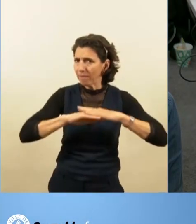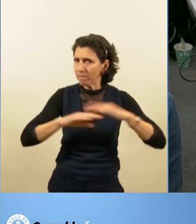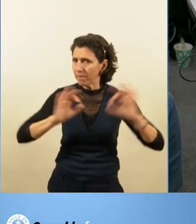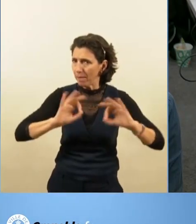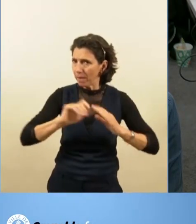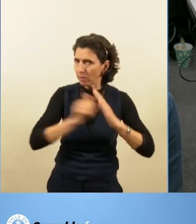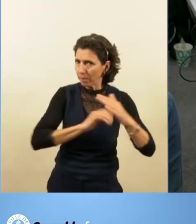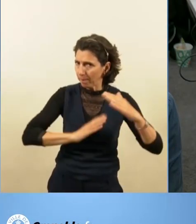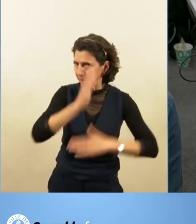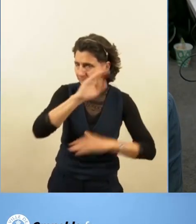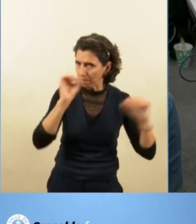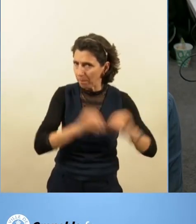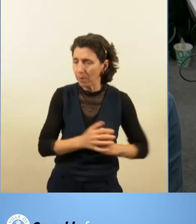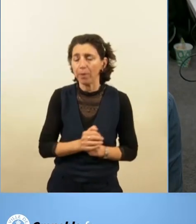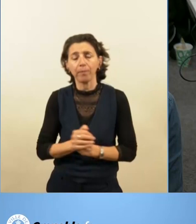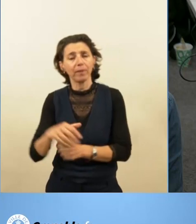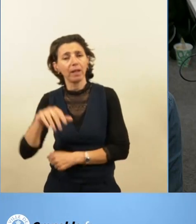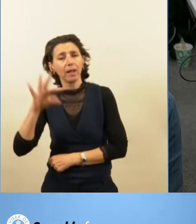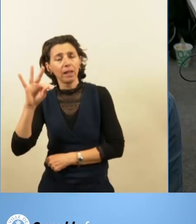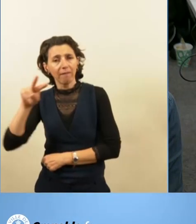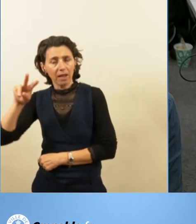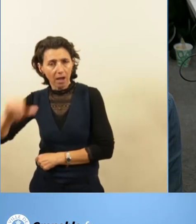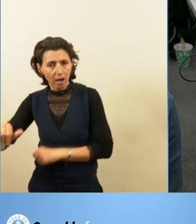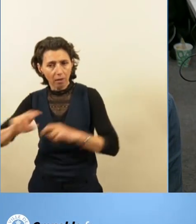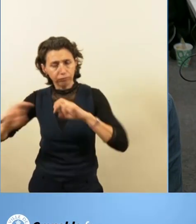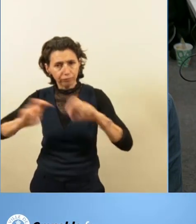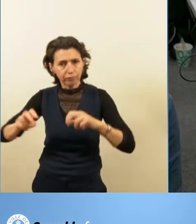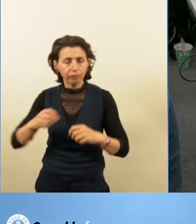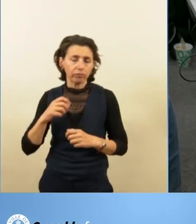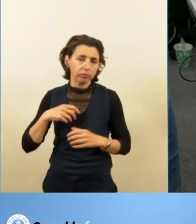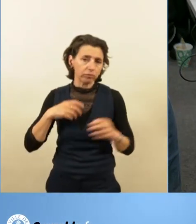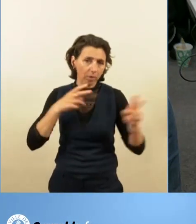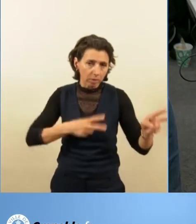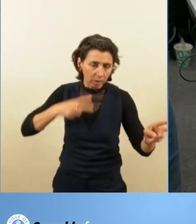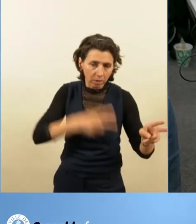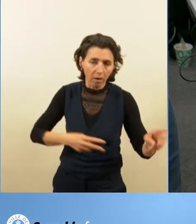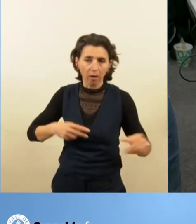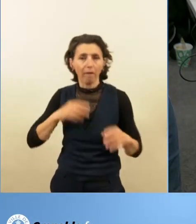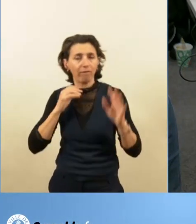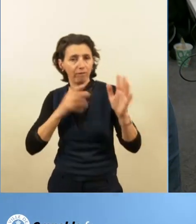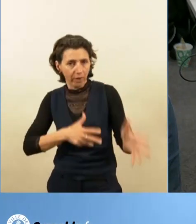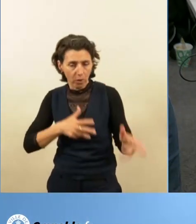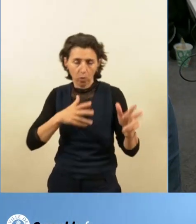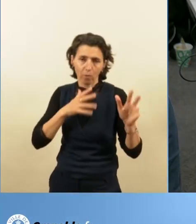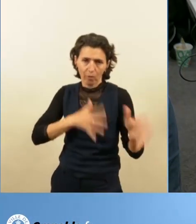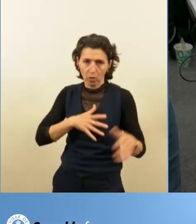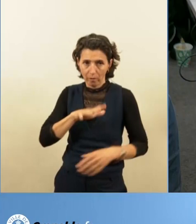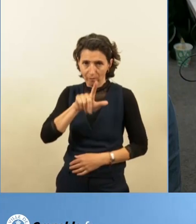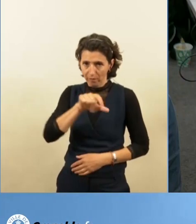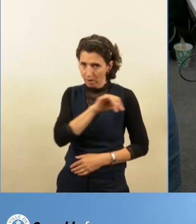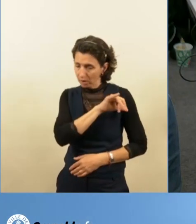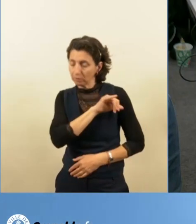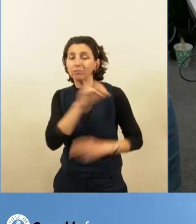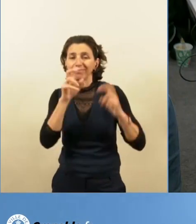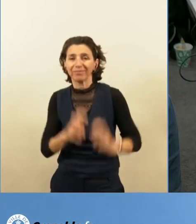le passage de la TVA sur les transports tels que le train ou le vélo de 20 à 5,5% la